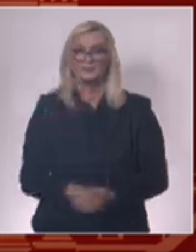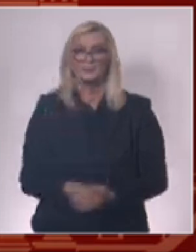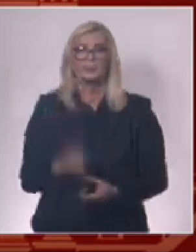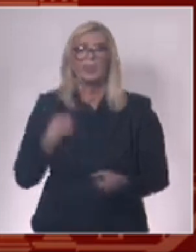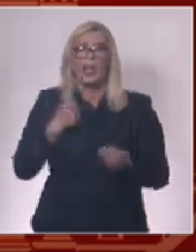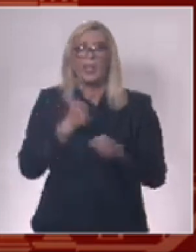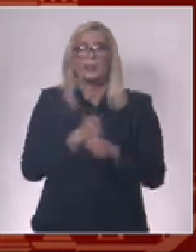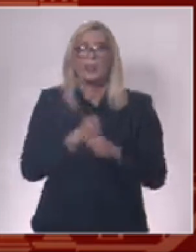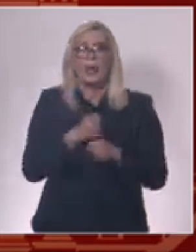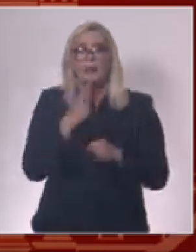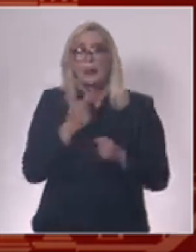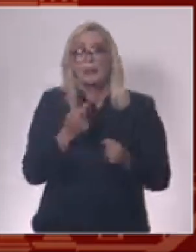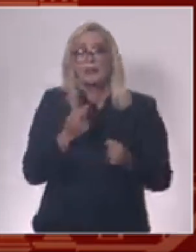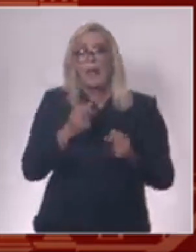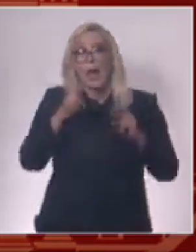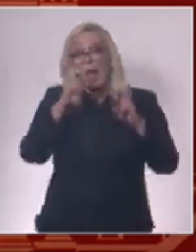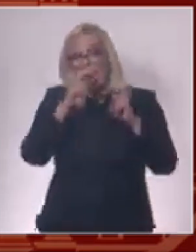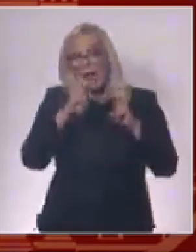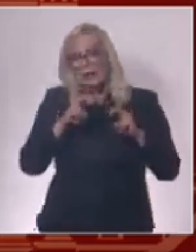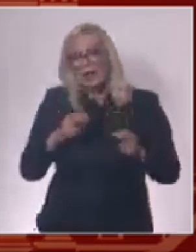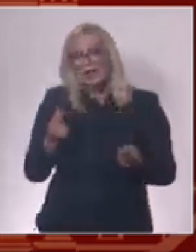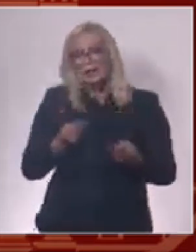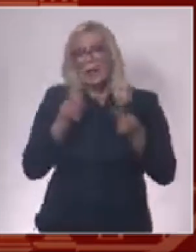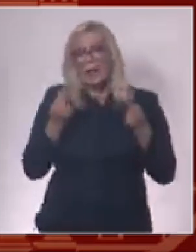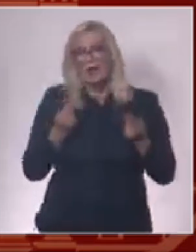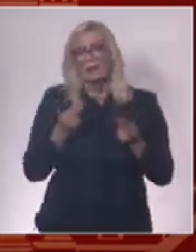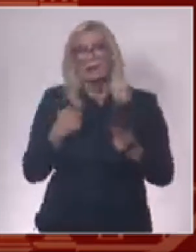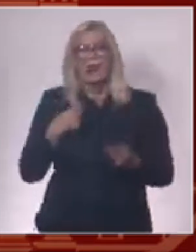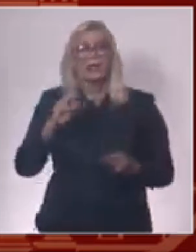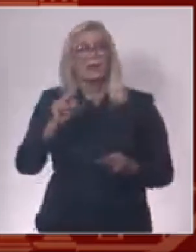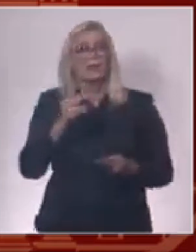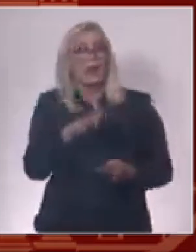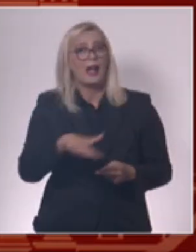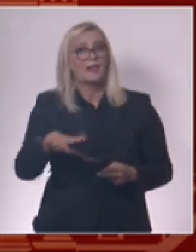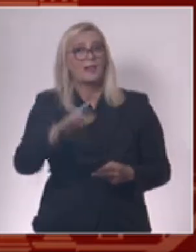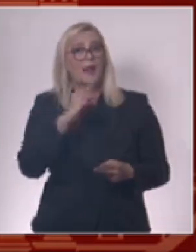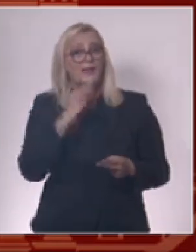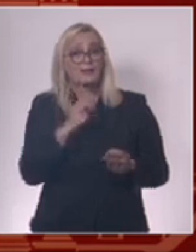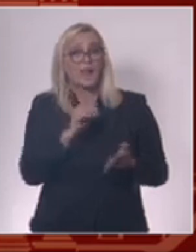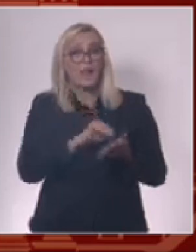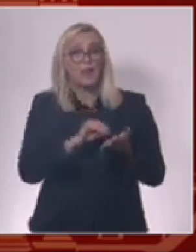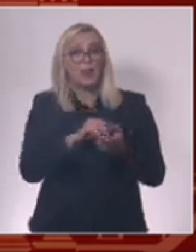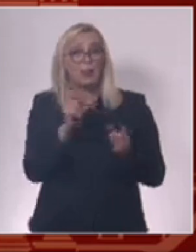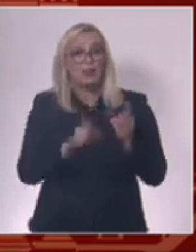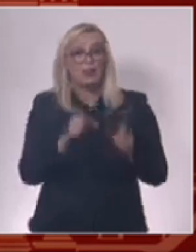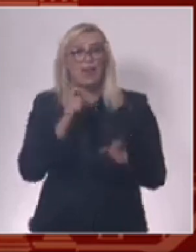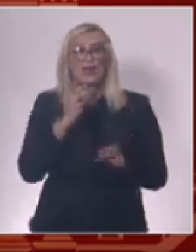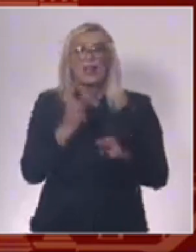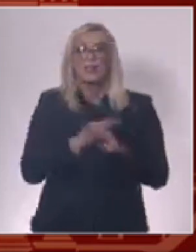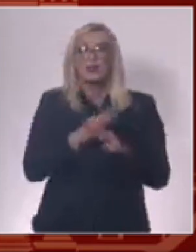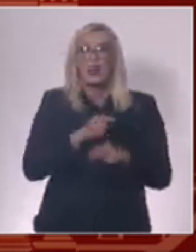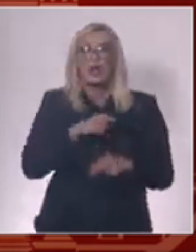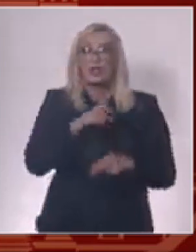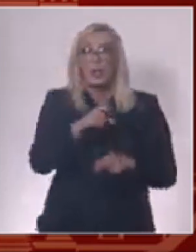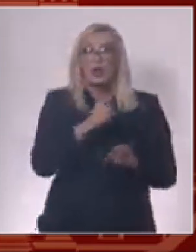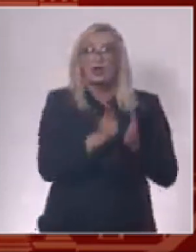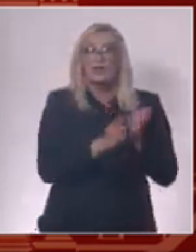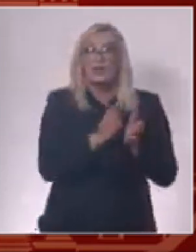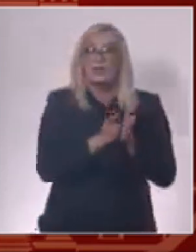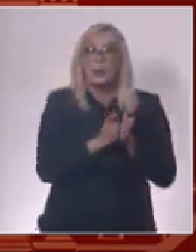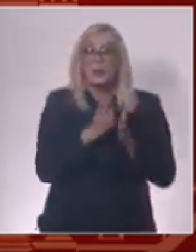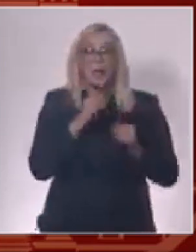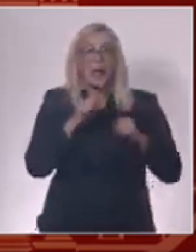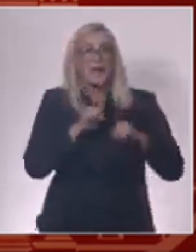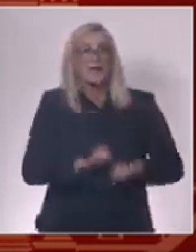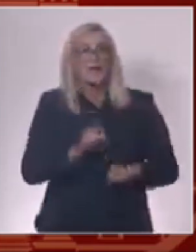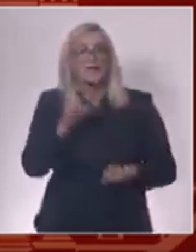Направив една едноставна анализа. Ве повикувам и вас, медиумите. Државниот долг за време на владењето